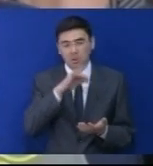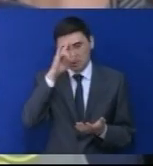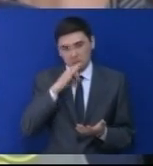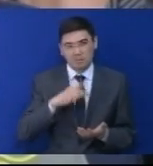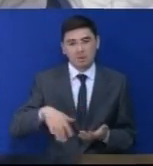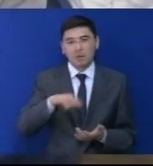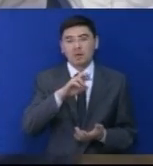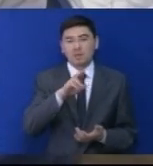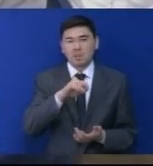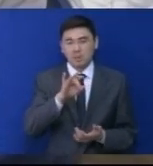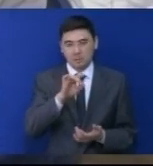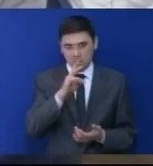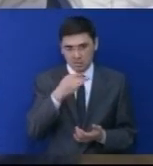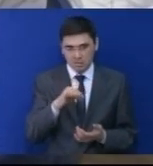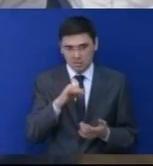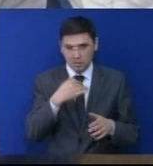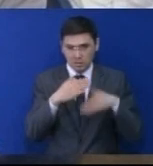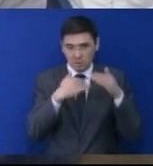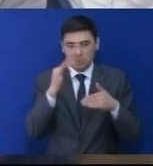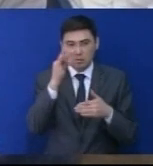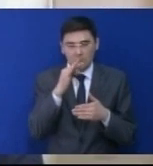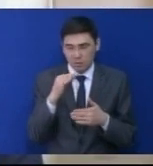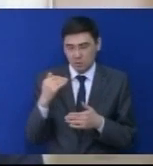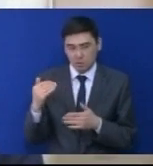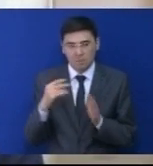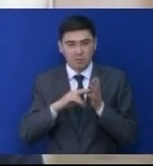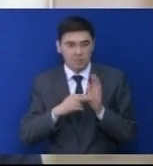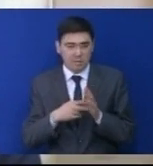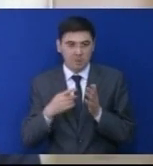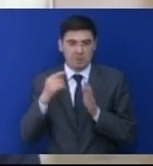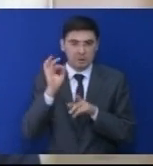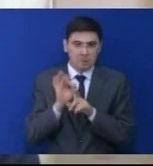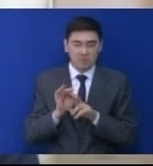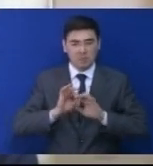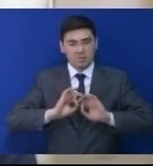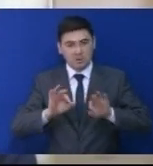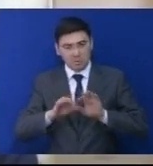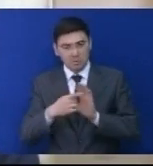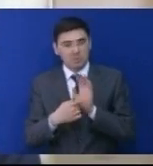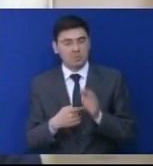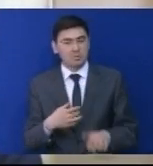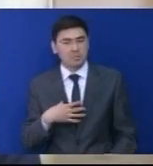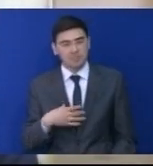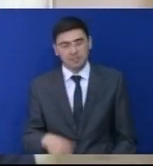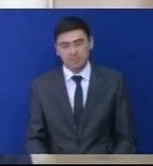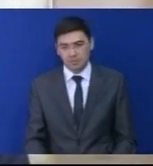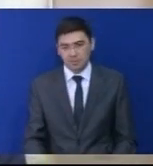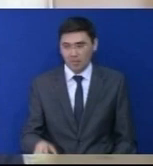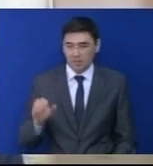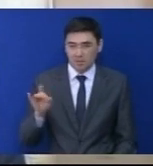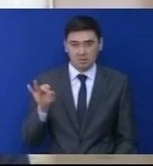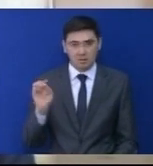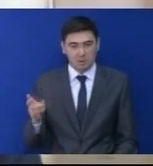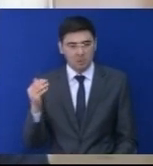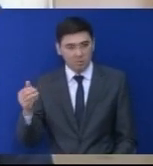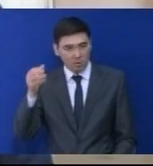жайлы ғылыми жұмыстары мен семейліктермен бөлісуде. Кездесу барысында Серік өзінің ғылымдағы